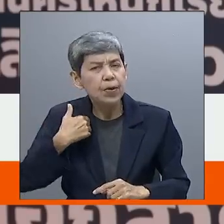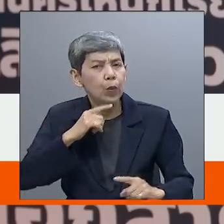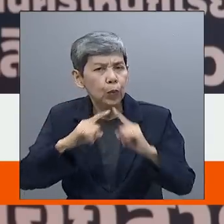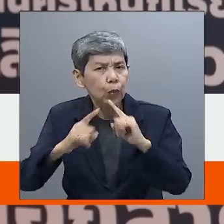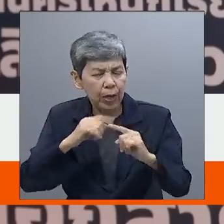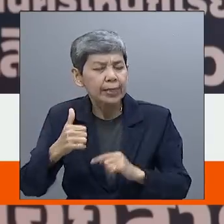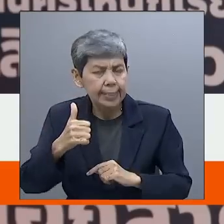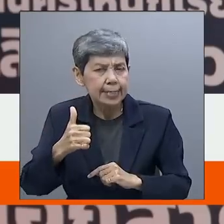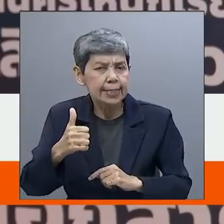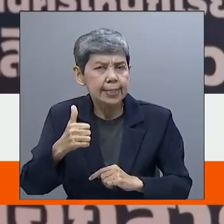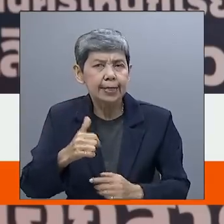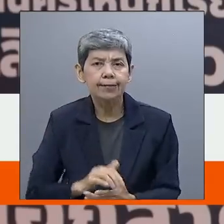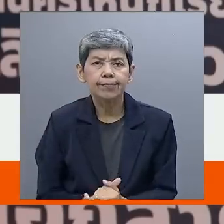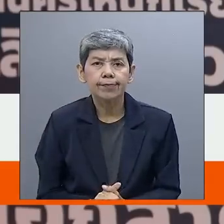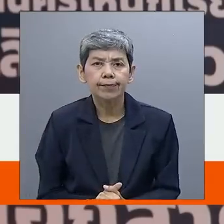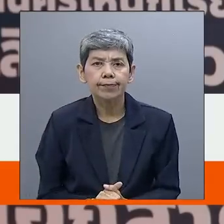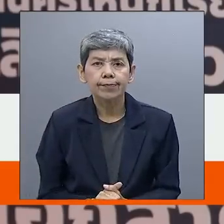ยกันได้ดี